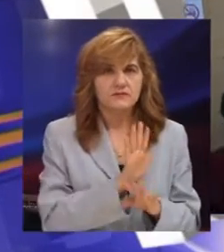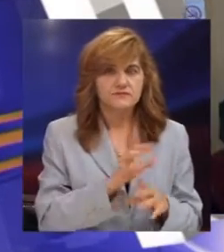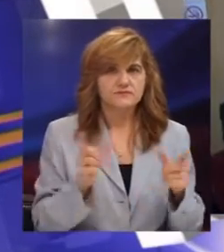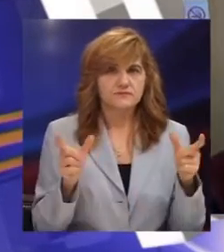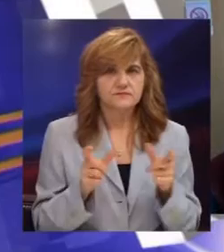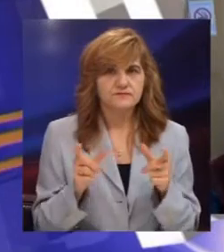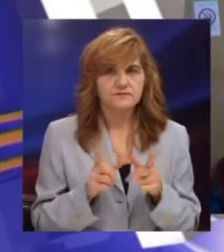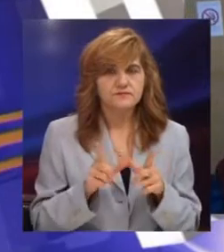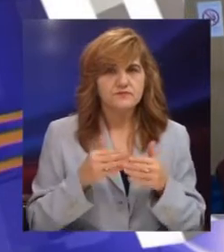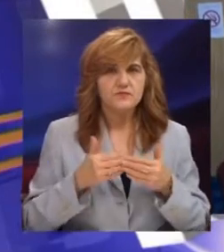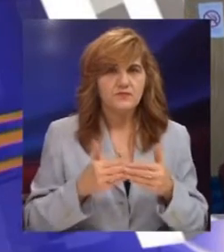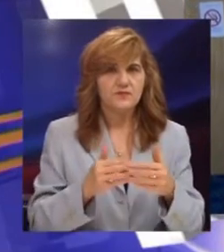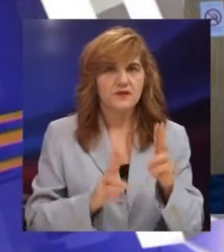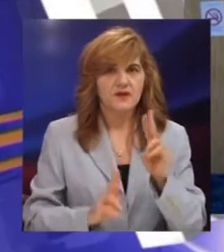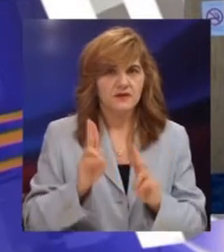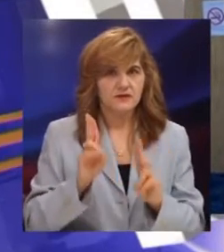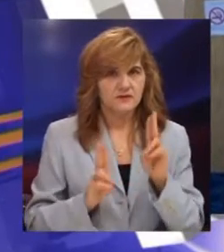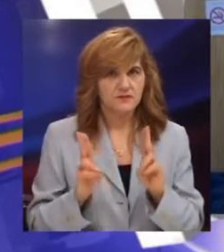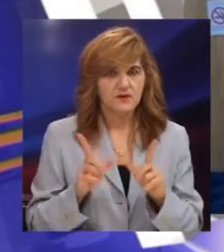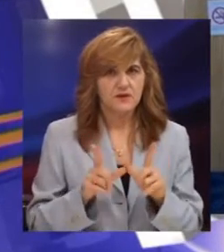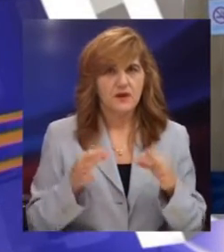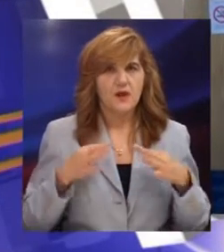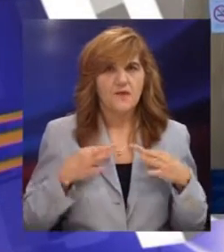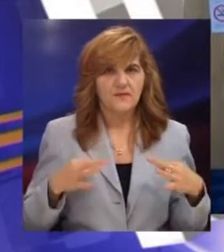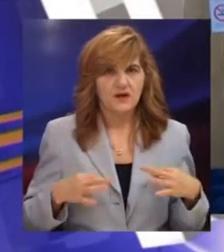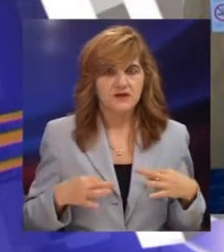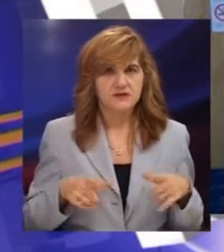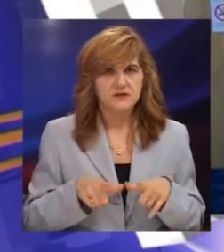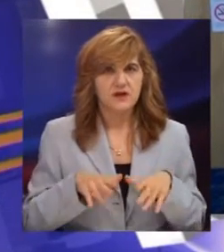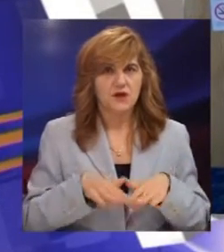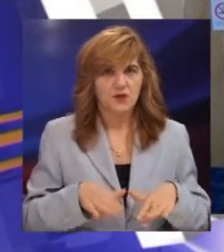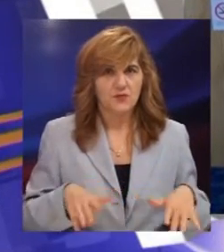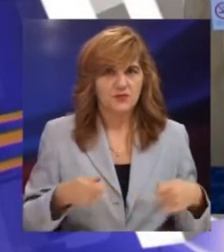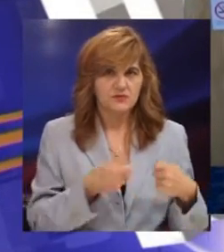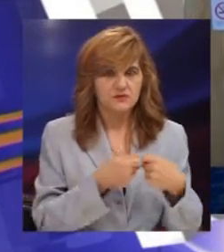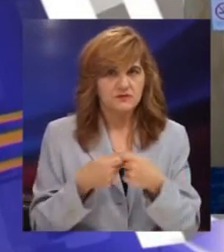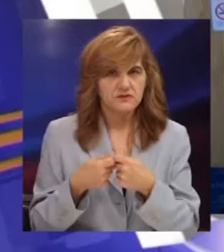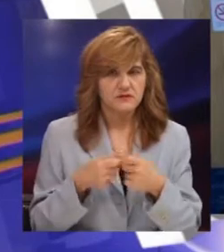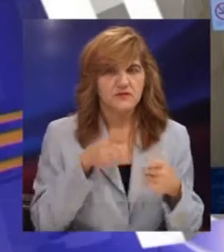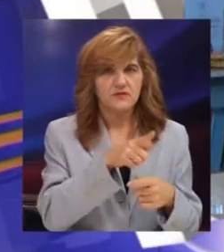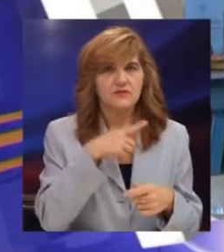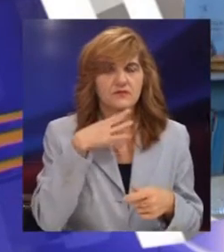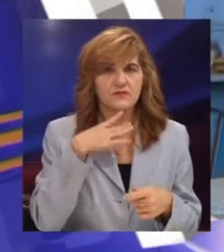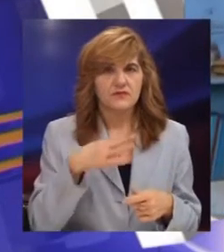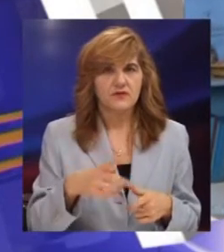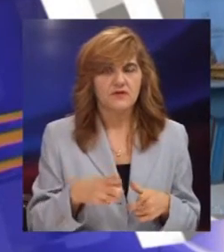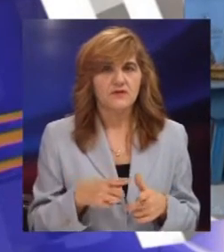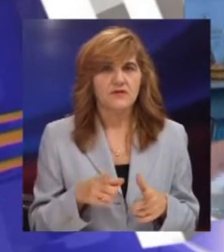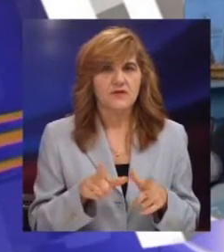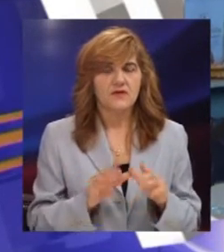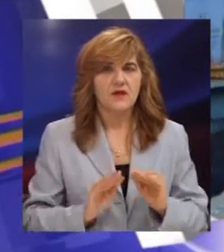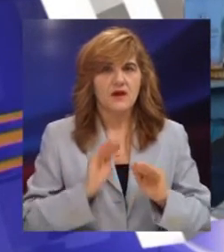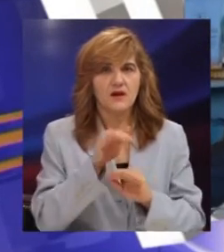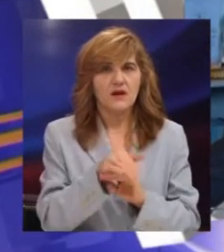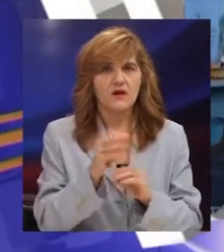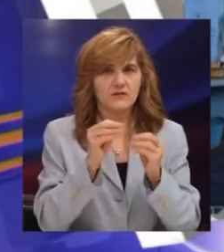Bunjevačke nacionalne zajednice na predstojećim izborima. Predsjednica Nacionalnog savjeta Bunjevačke nacionalne manjine Suzana Kojundžić-Ostojić istakla